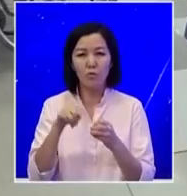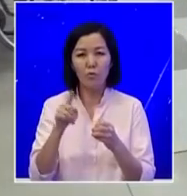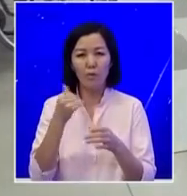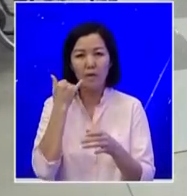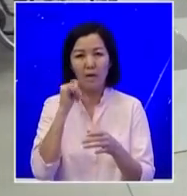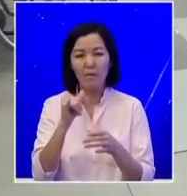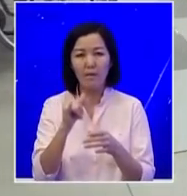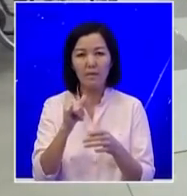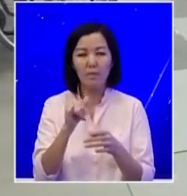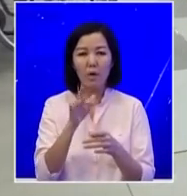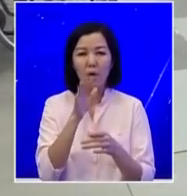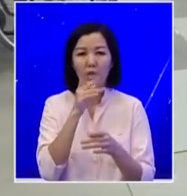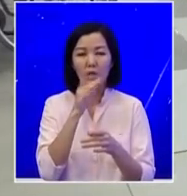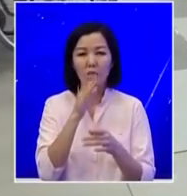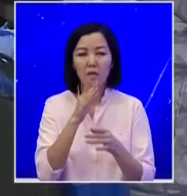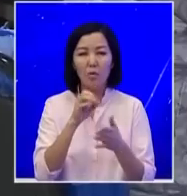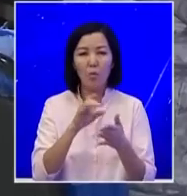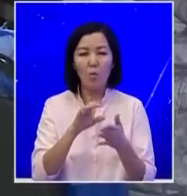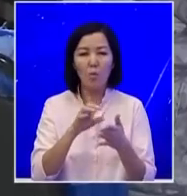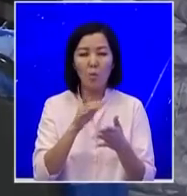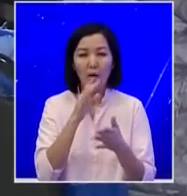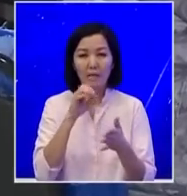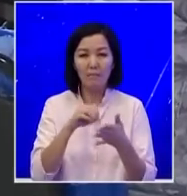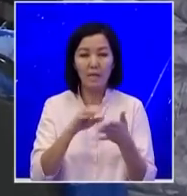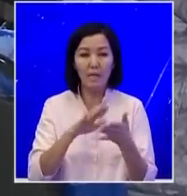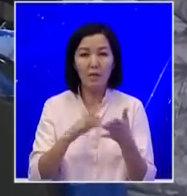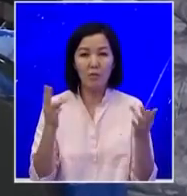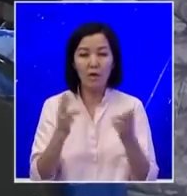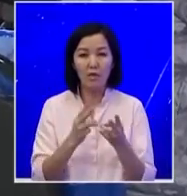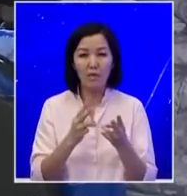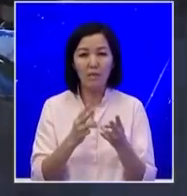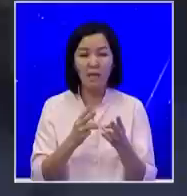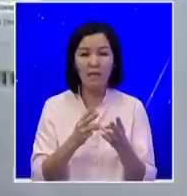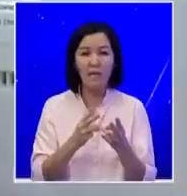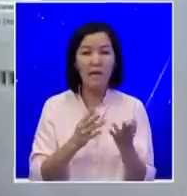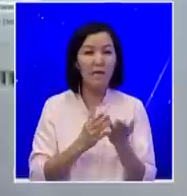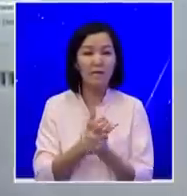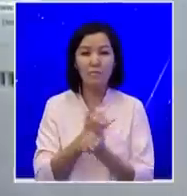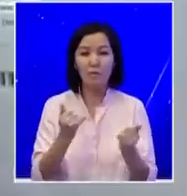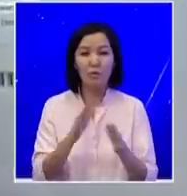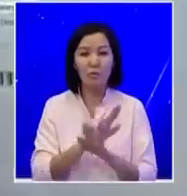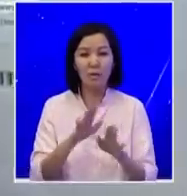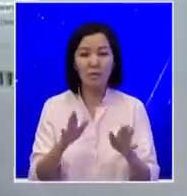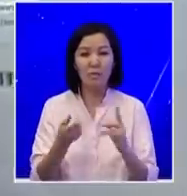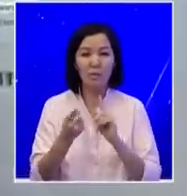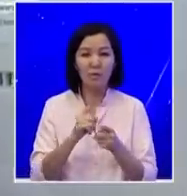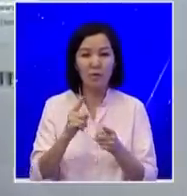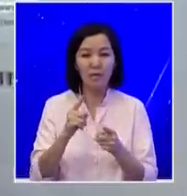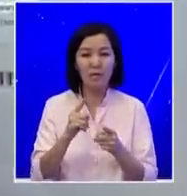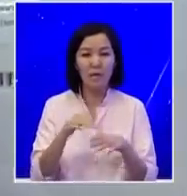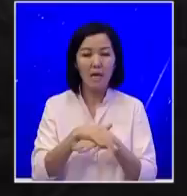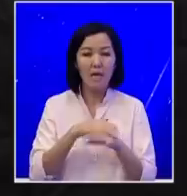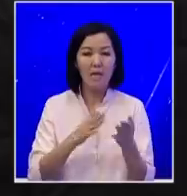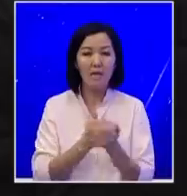номеріне хабарласып, кезек уақытын белгілеу қажет. Брондаусыз ешқандай қызмет көрсетілмейді. Бұл өзгерістер азаматтардың халыққа қызмет